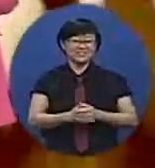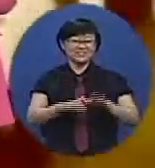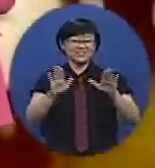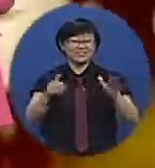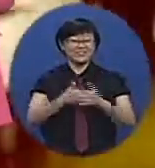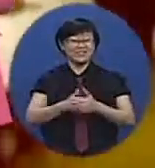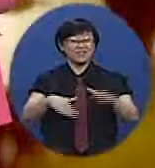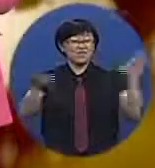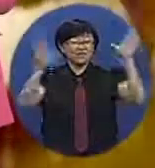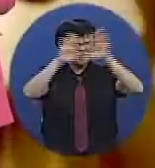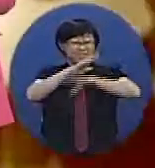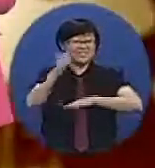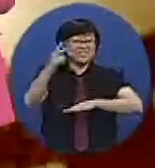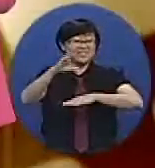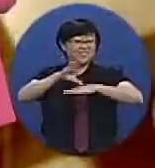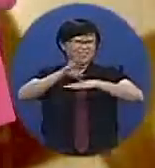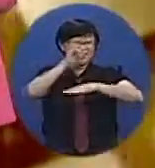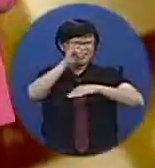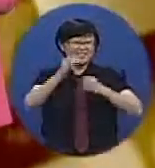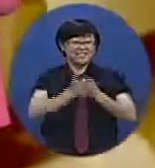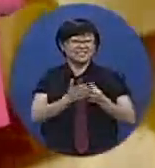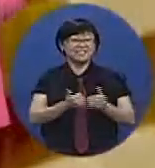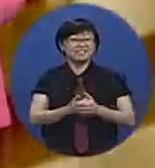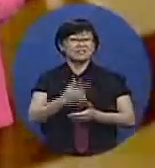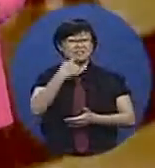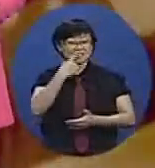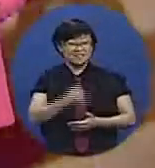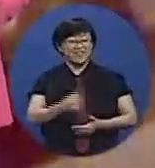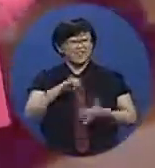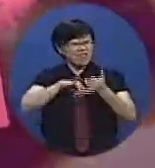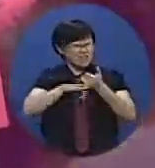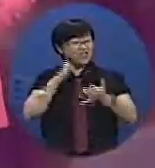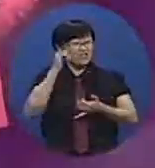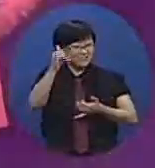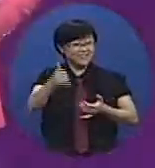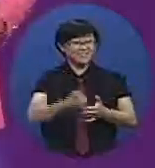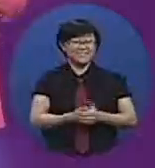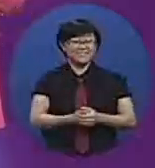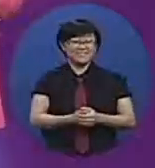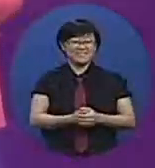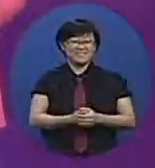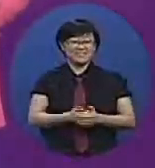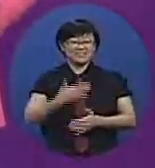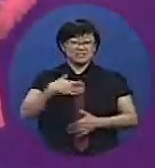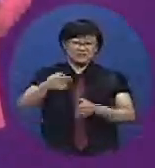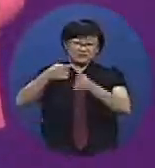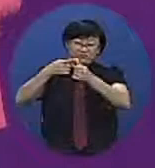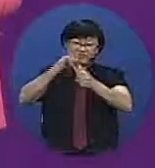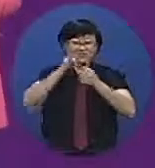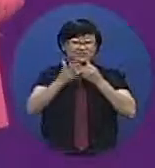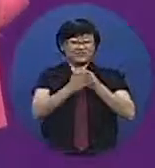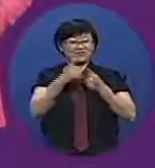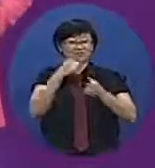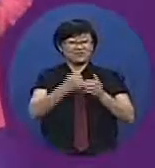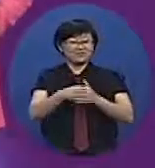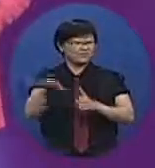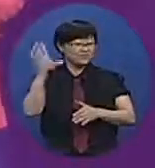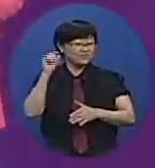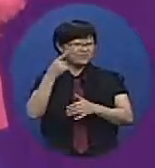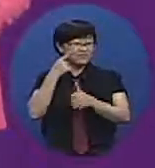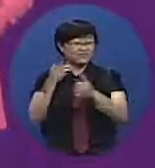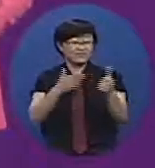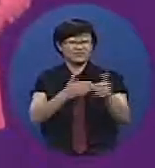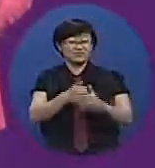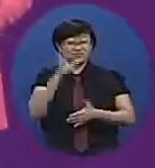8시에 재방송 있는 거 아시죠? 예. 네, 어머니께 꼭 알려드리시고. 제가 예. 오늘 장원 있으니까 어머님 들어보십시오